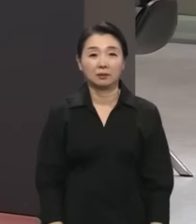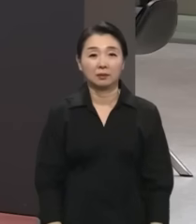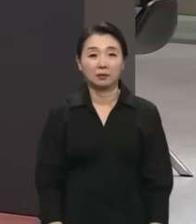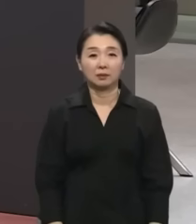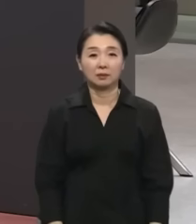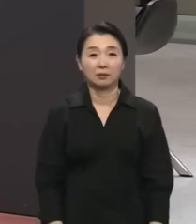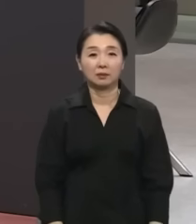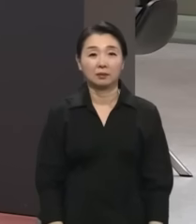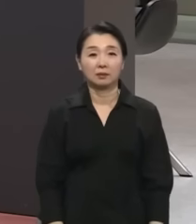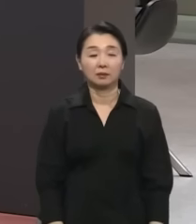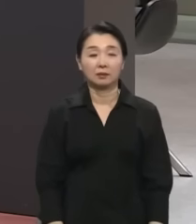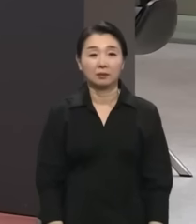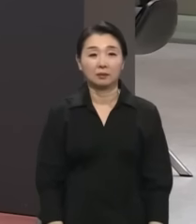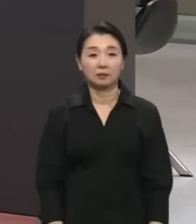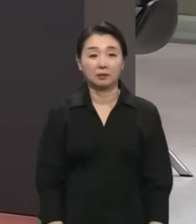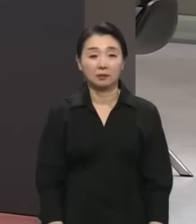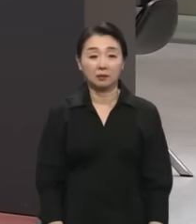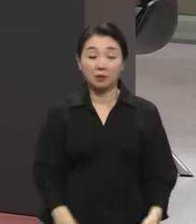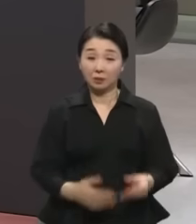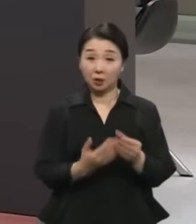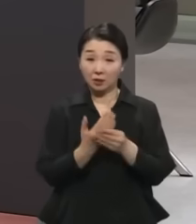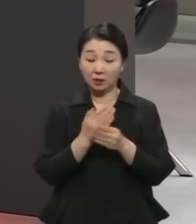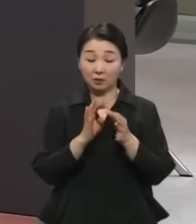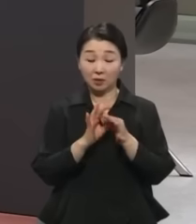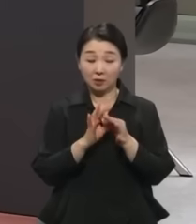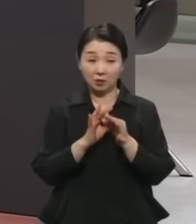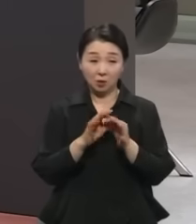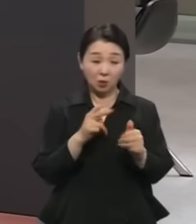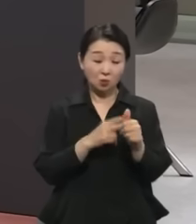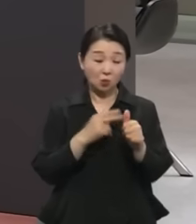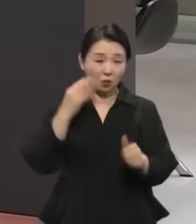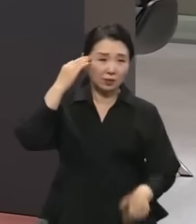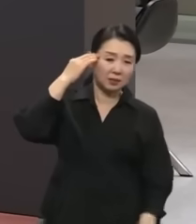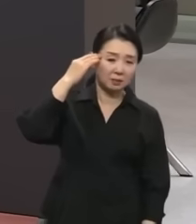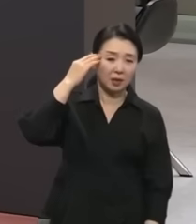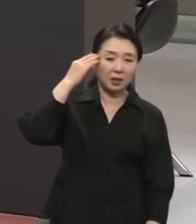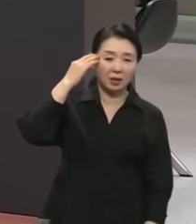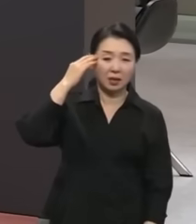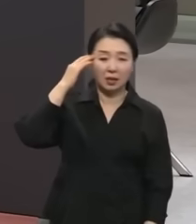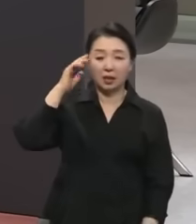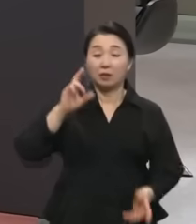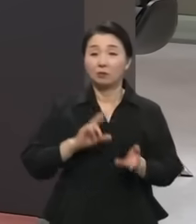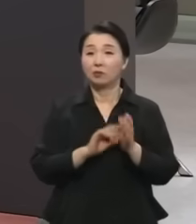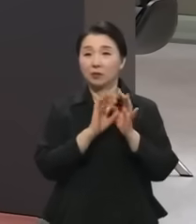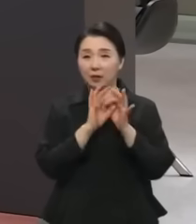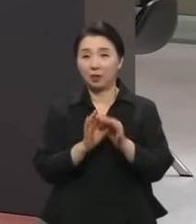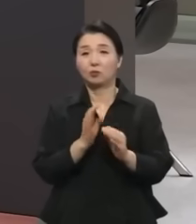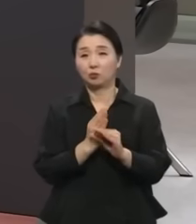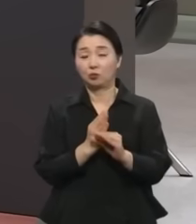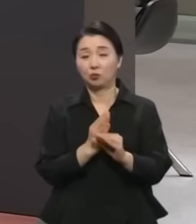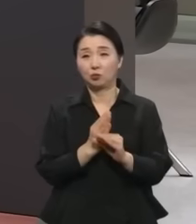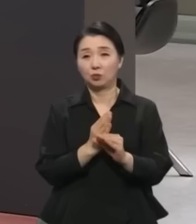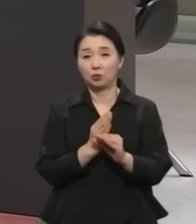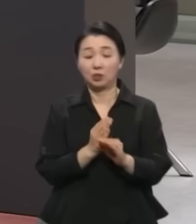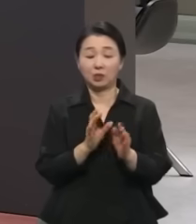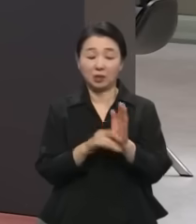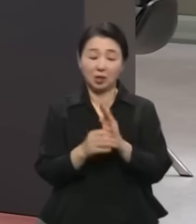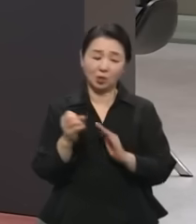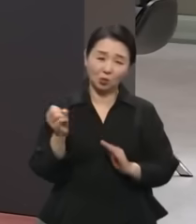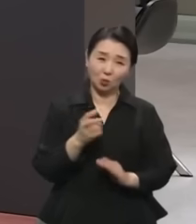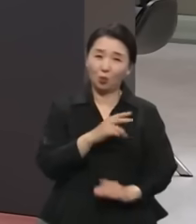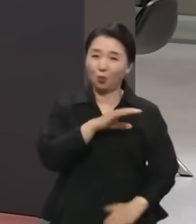일이 이제 어 우리 이제 교권 치매 이슈가 계속 있던 흐름 속에서 이제 요런 상황이 사건이